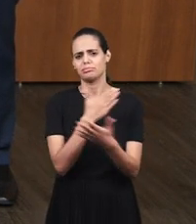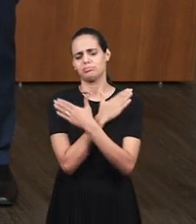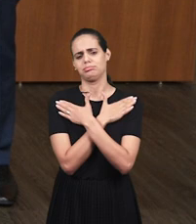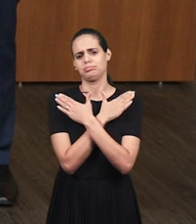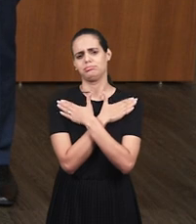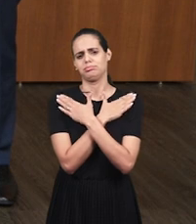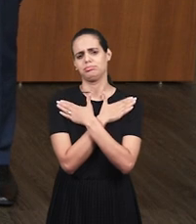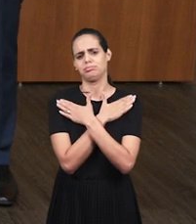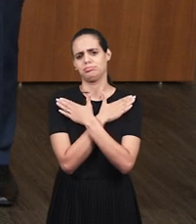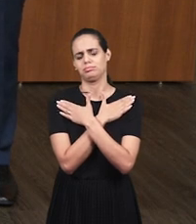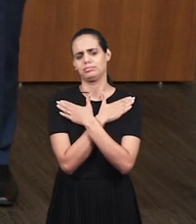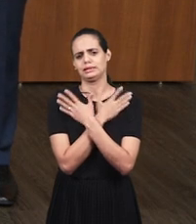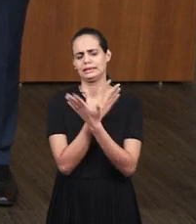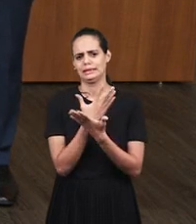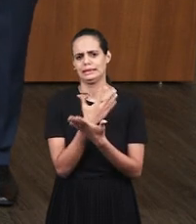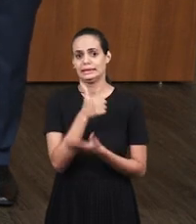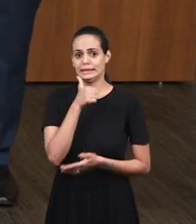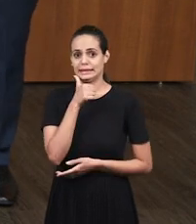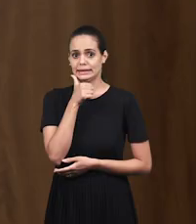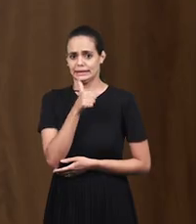неделе. И она